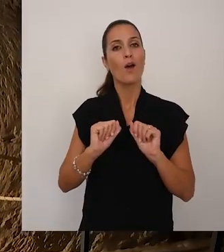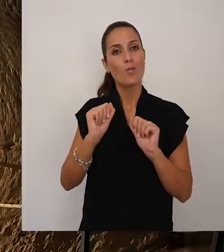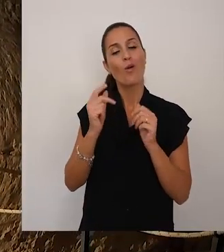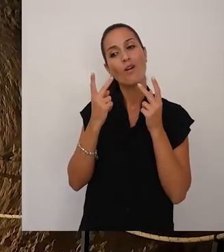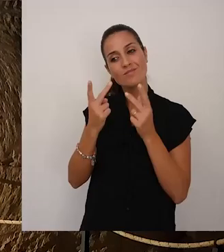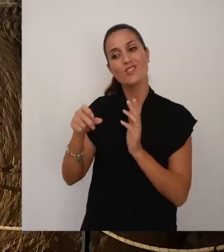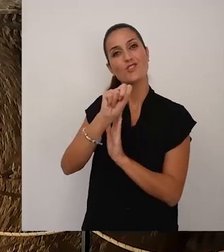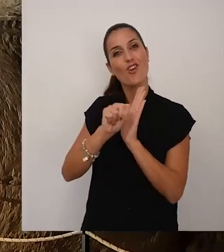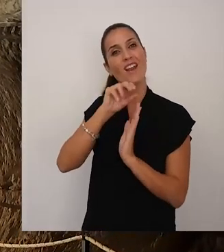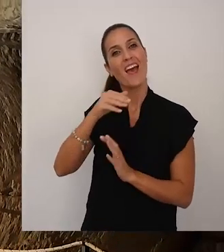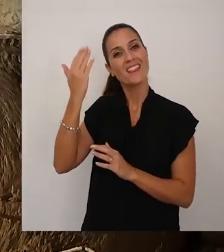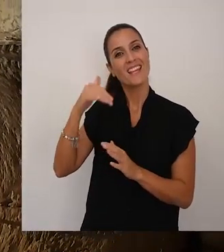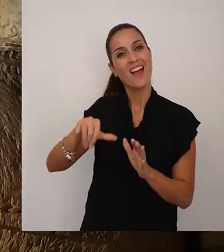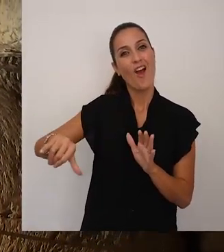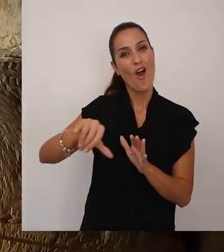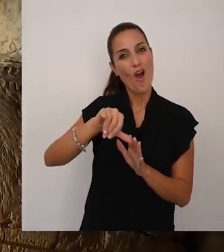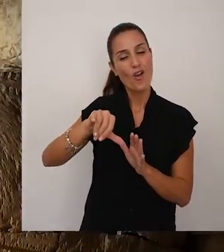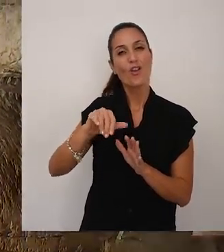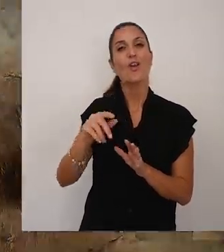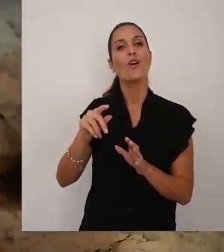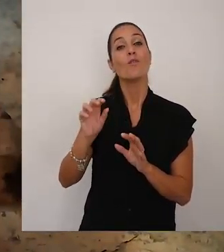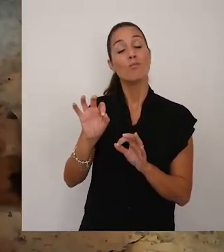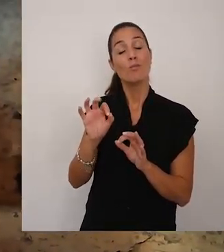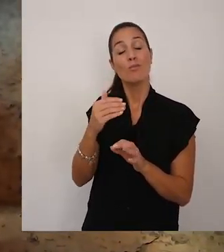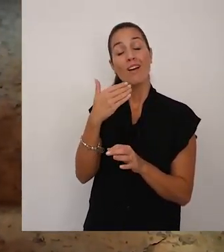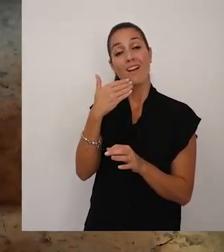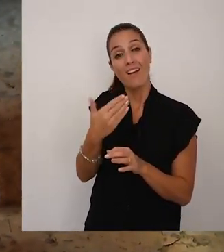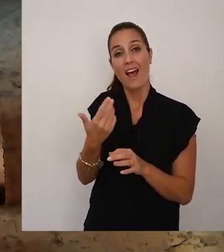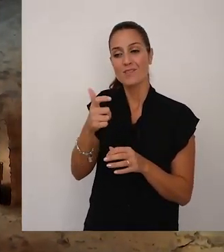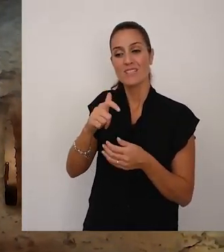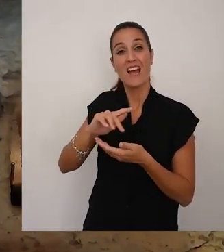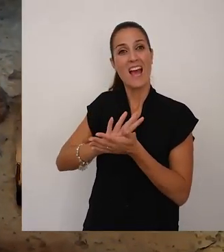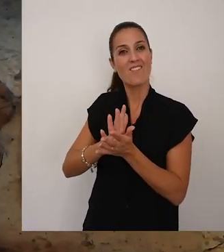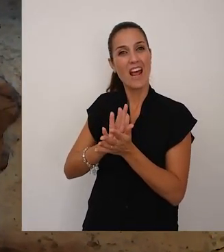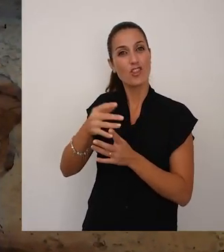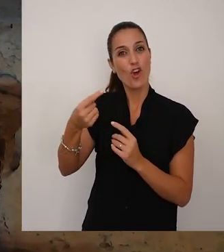Terra d'Otranto, grazie anche alla riqualificazione dell'antico trappeto Granafei.